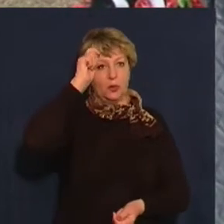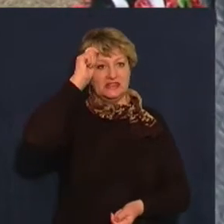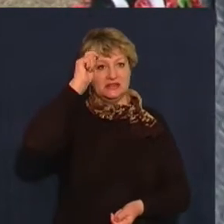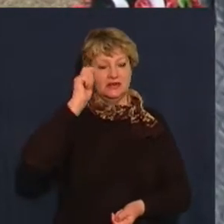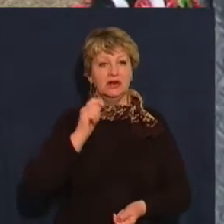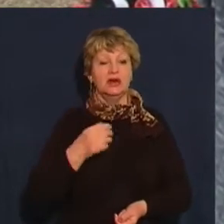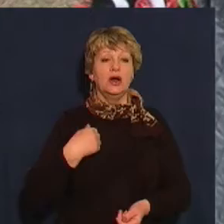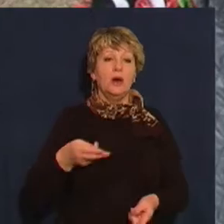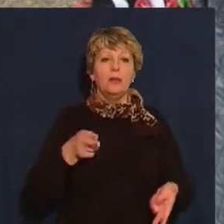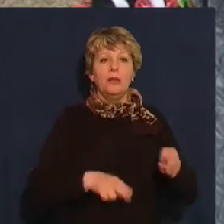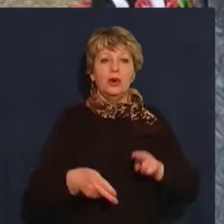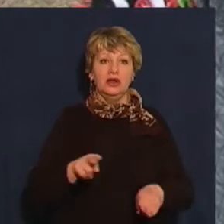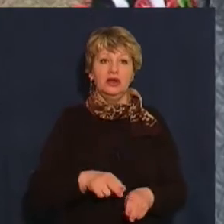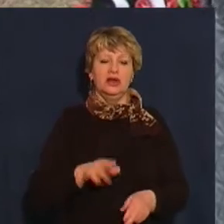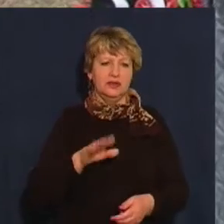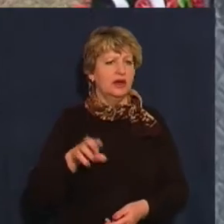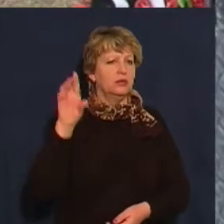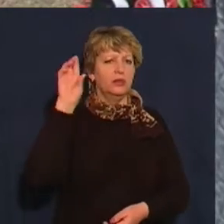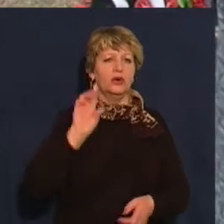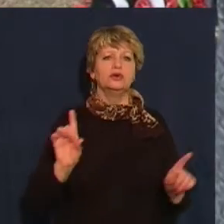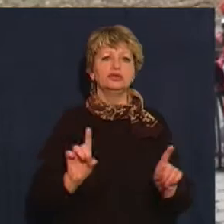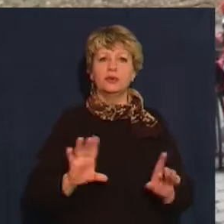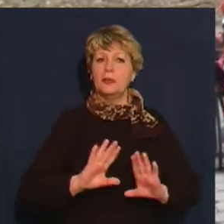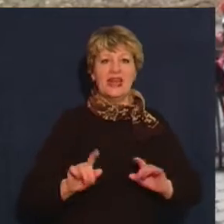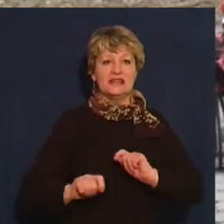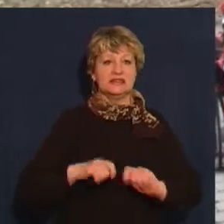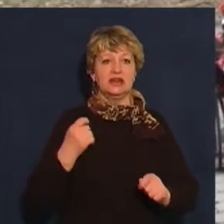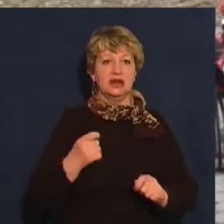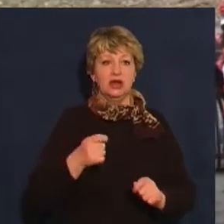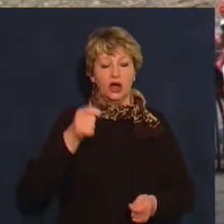Вони полягли, і дай Бог, щоб воно, щоб не зря.